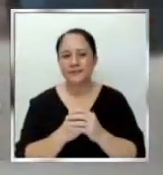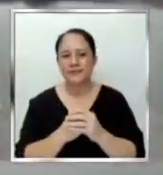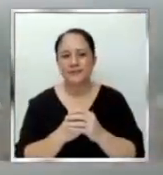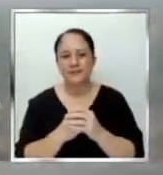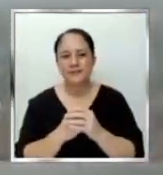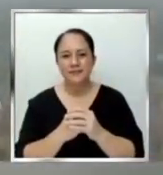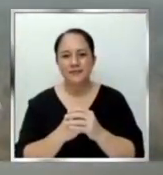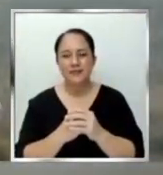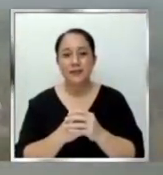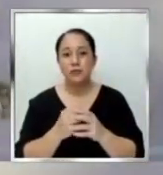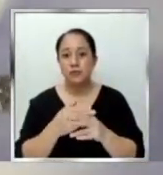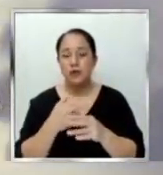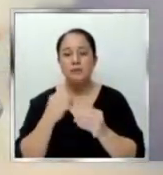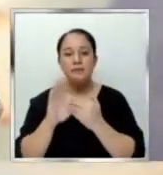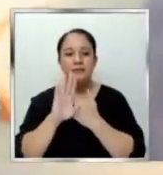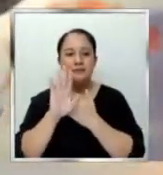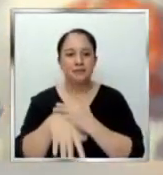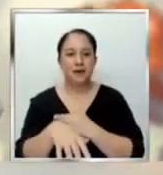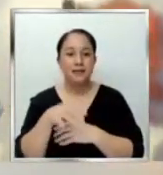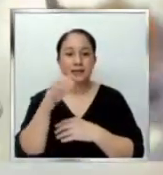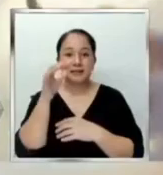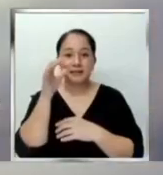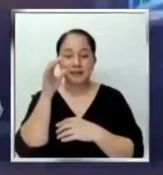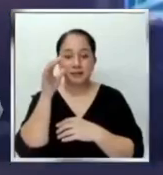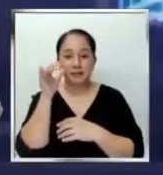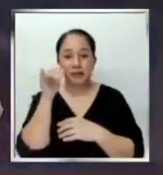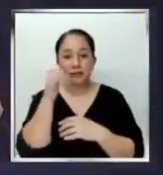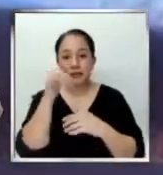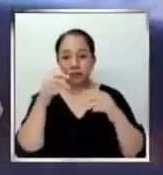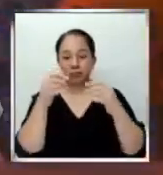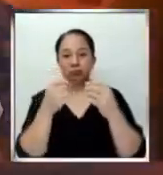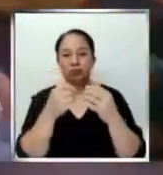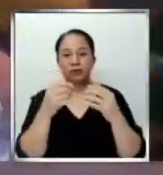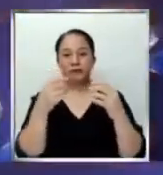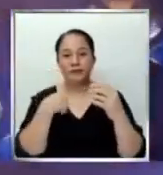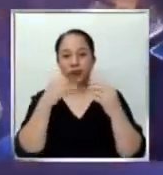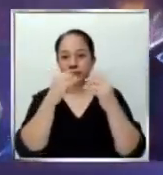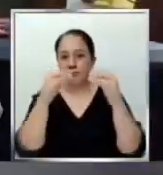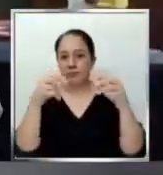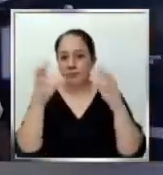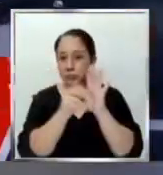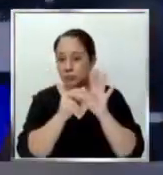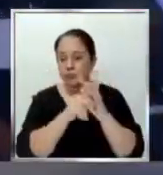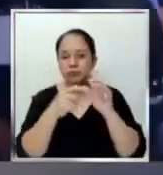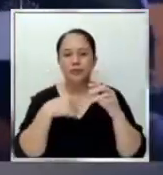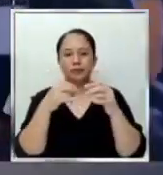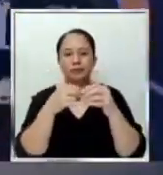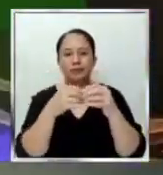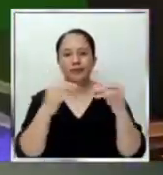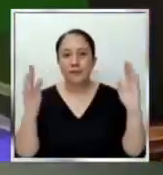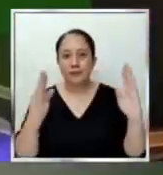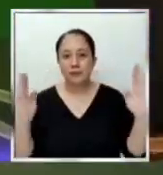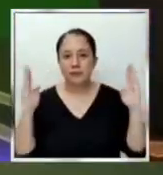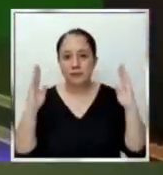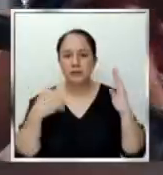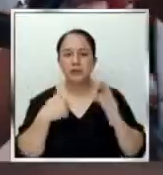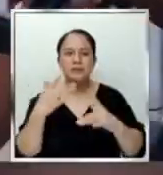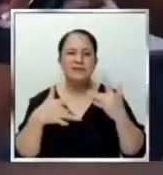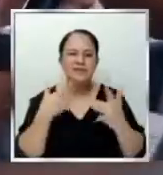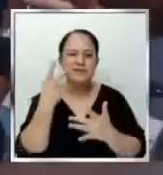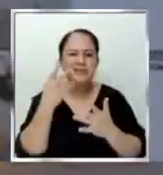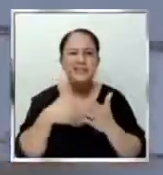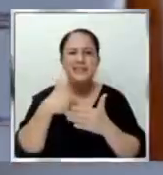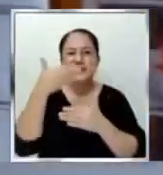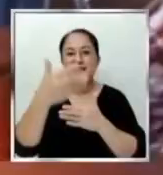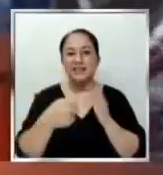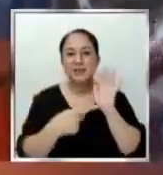ay babalik na sila sa lock-in taping ng Voltes 5 Legacy at looking forward na raw sila sa mga kukunan nilang eksena, lalo at marami